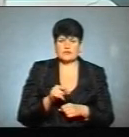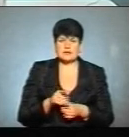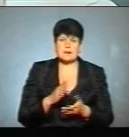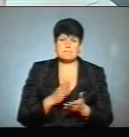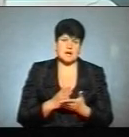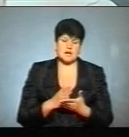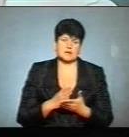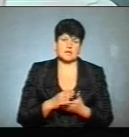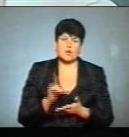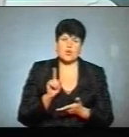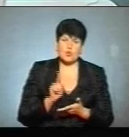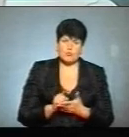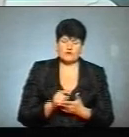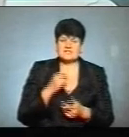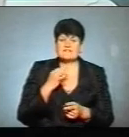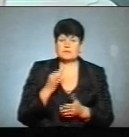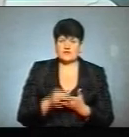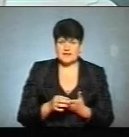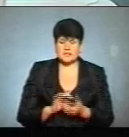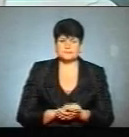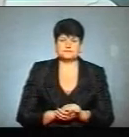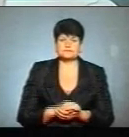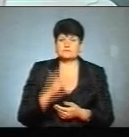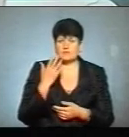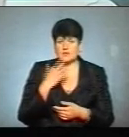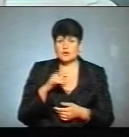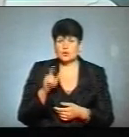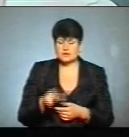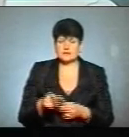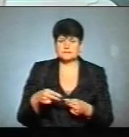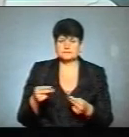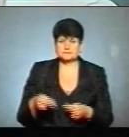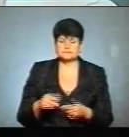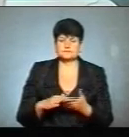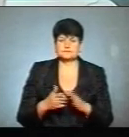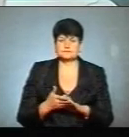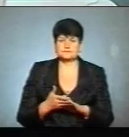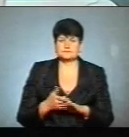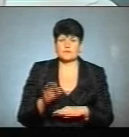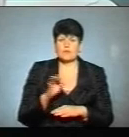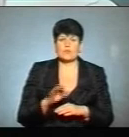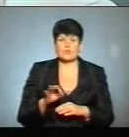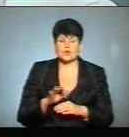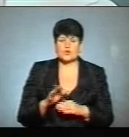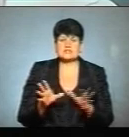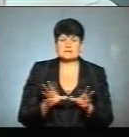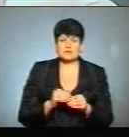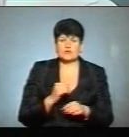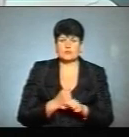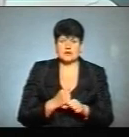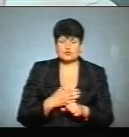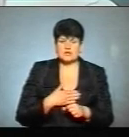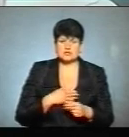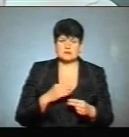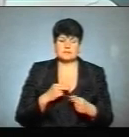певну і обов'язки, і відповідальність, так? І коли людина укладає цю угоду про таку співпрацю з нашим